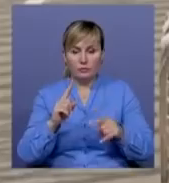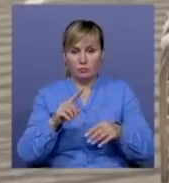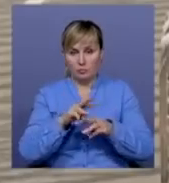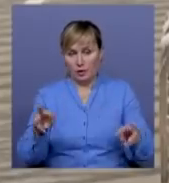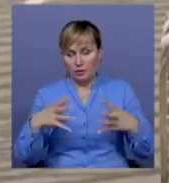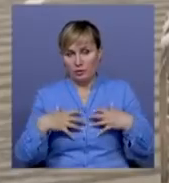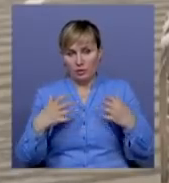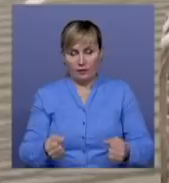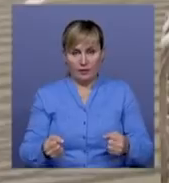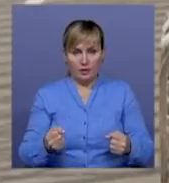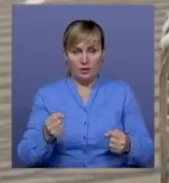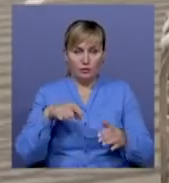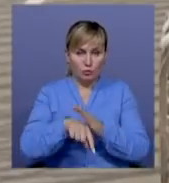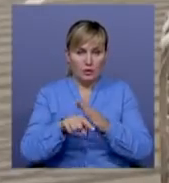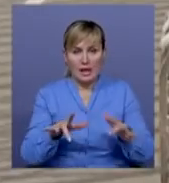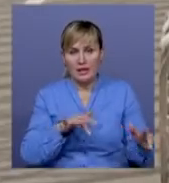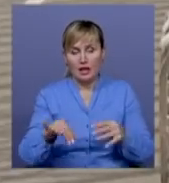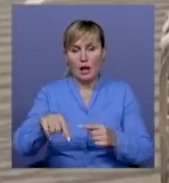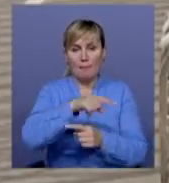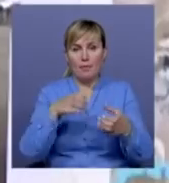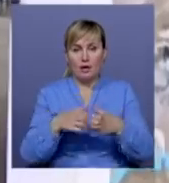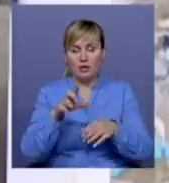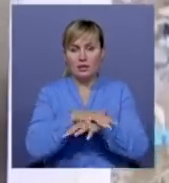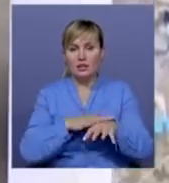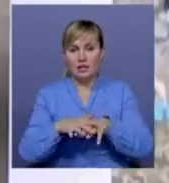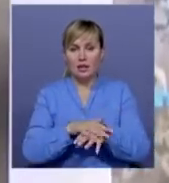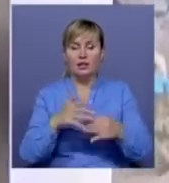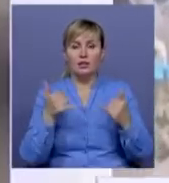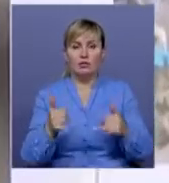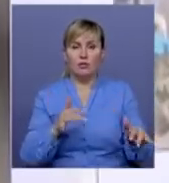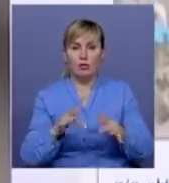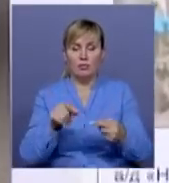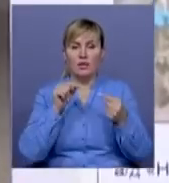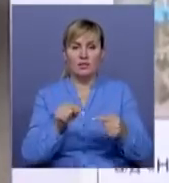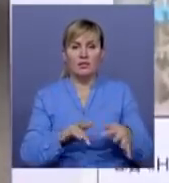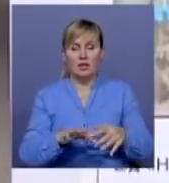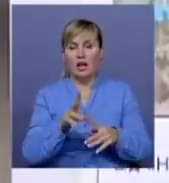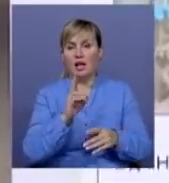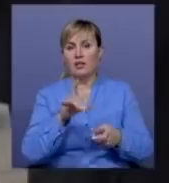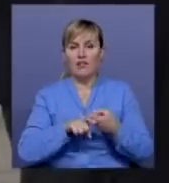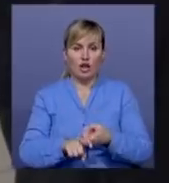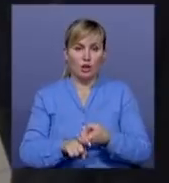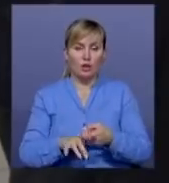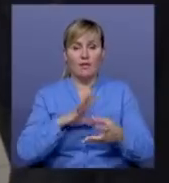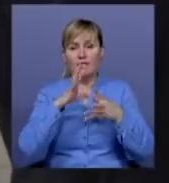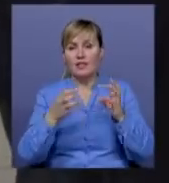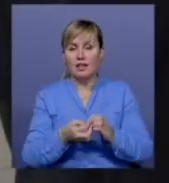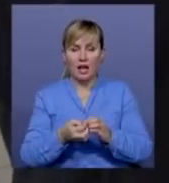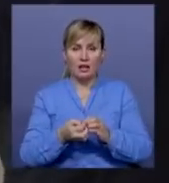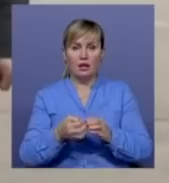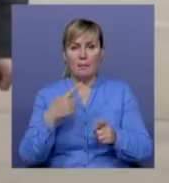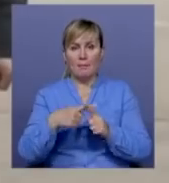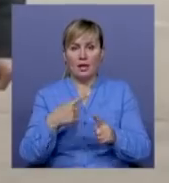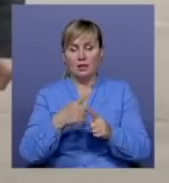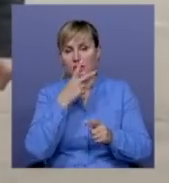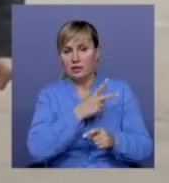министров здравоохранения, внутренних дел и обороны страны касательно принимаемых мер по противодействию коронавирусу. В целом президент дал положительную